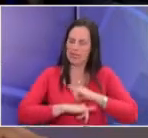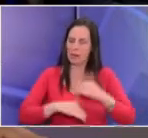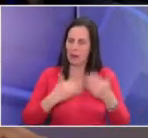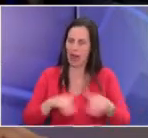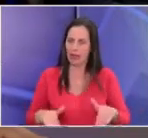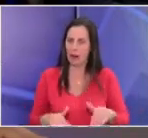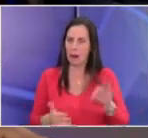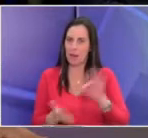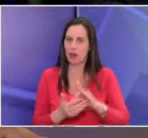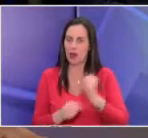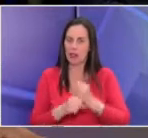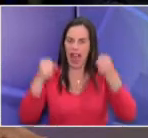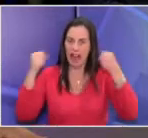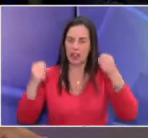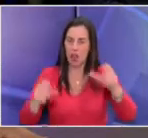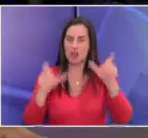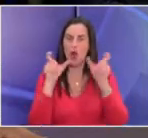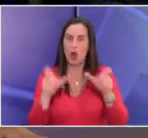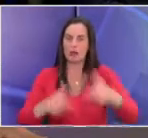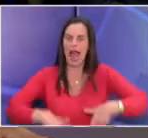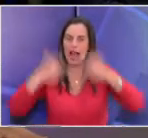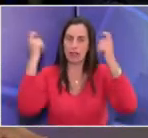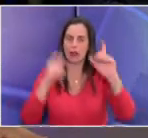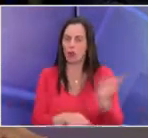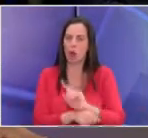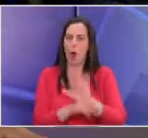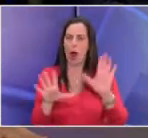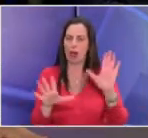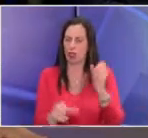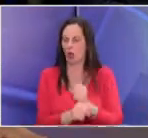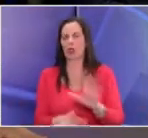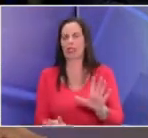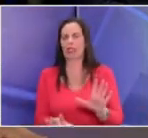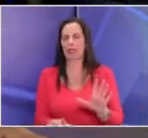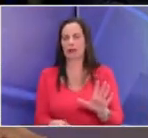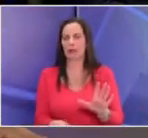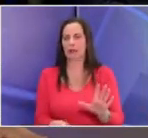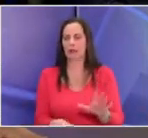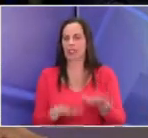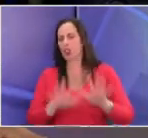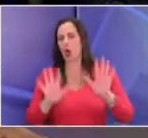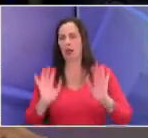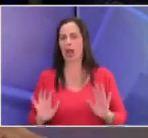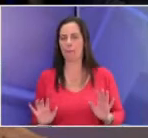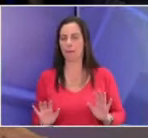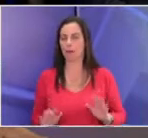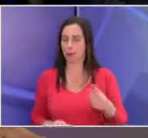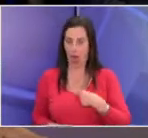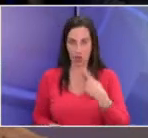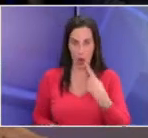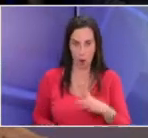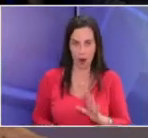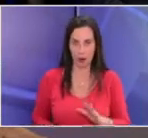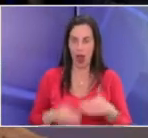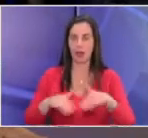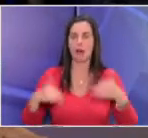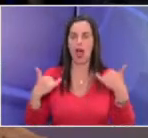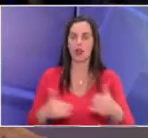שאלות מביכות. תעשו משהו. אתם תמיד רוצים מסיבת עיתונאים, למה לא מדברים? הנה אני